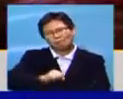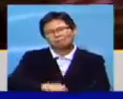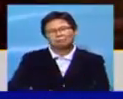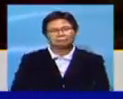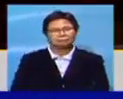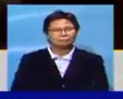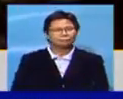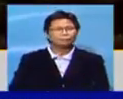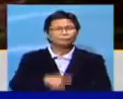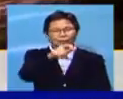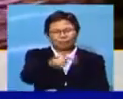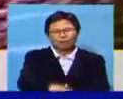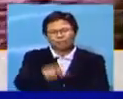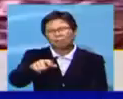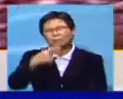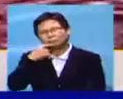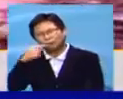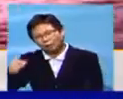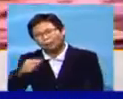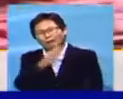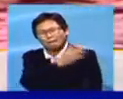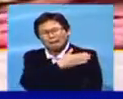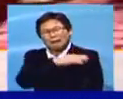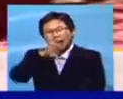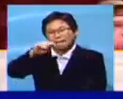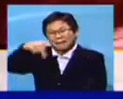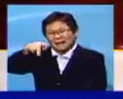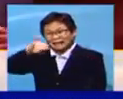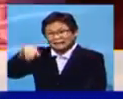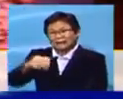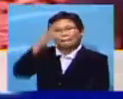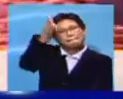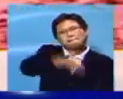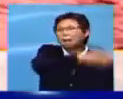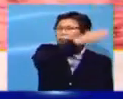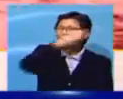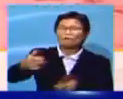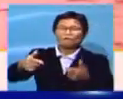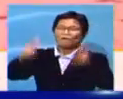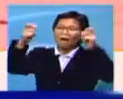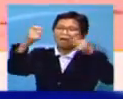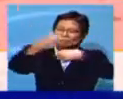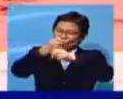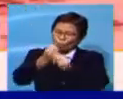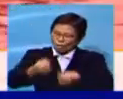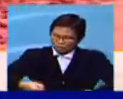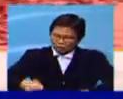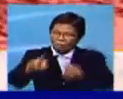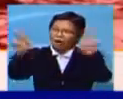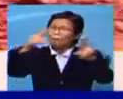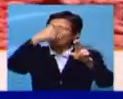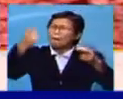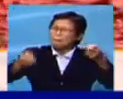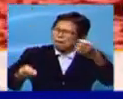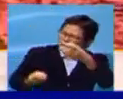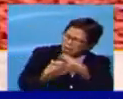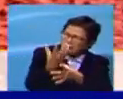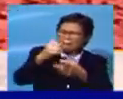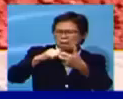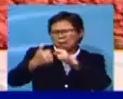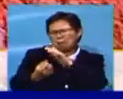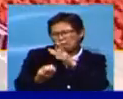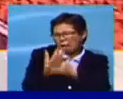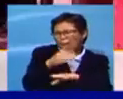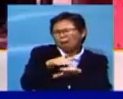memang penduduk menggesa supaya mpaj membatalkan segera pembinaan tersebut kerana banyak menimbulkan masalah